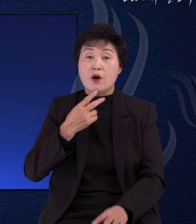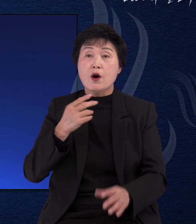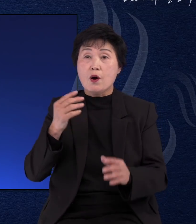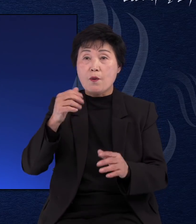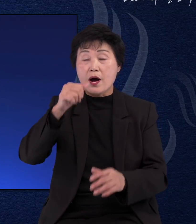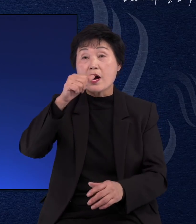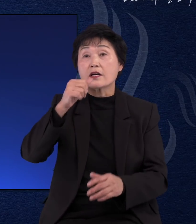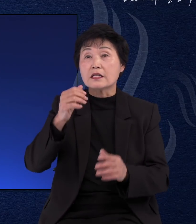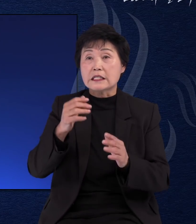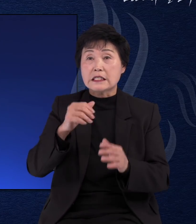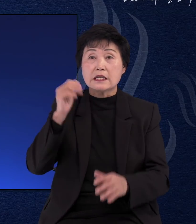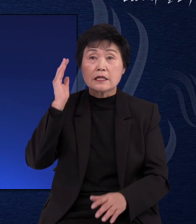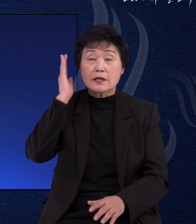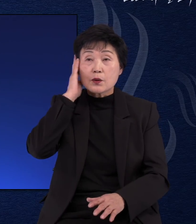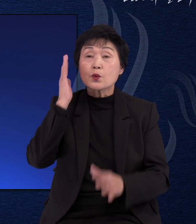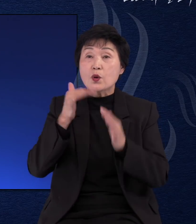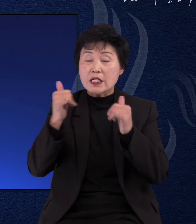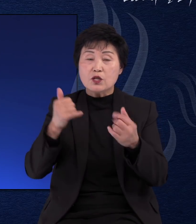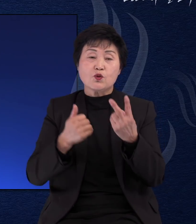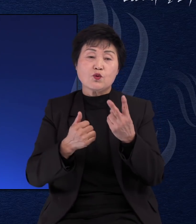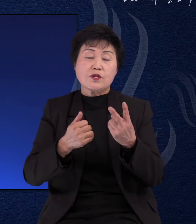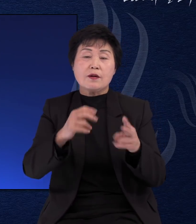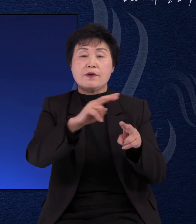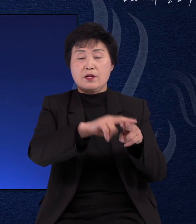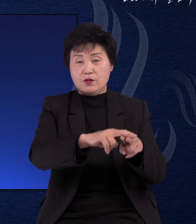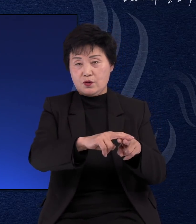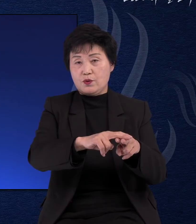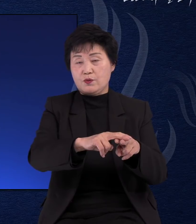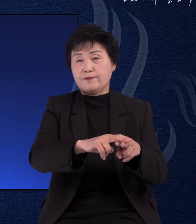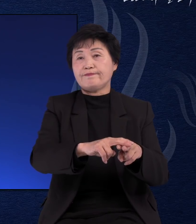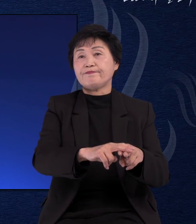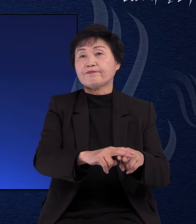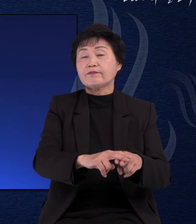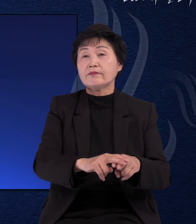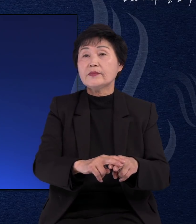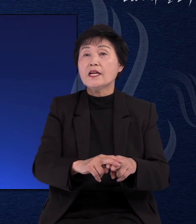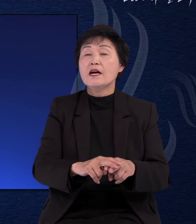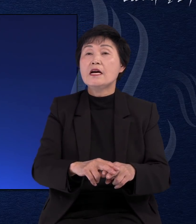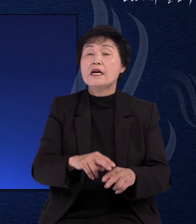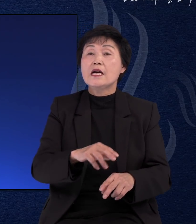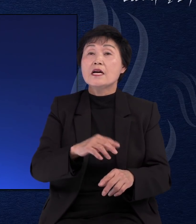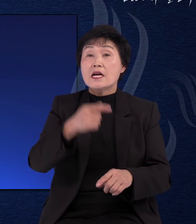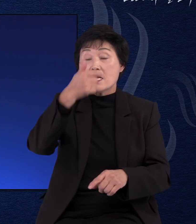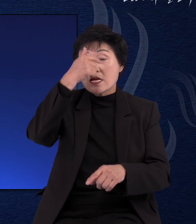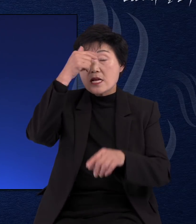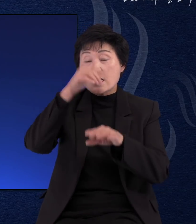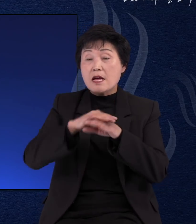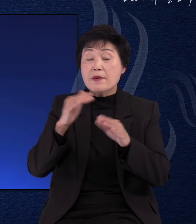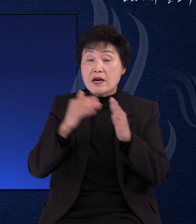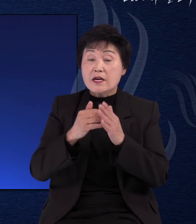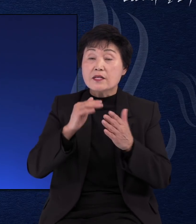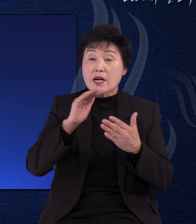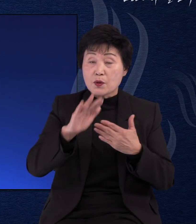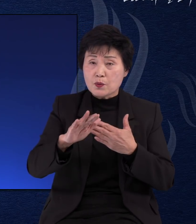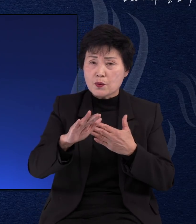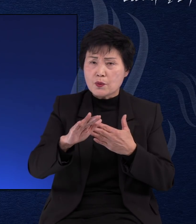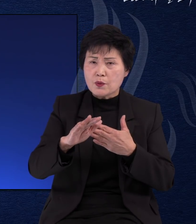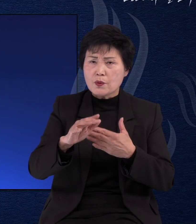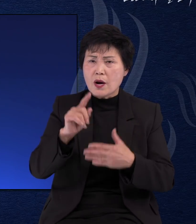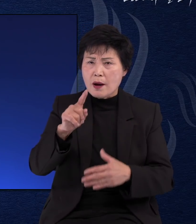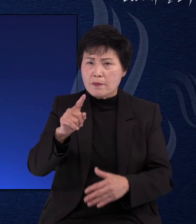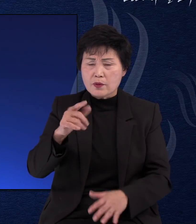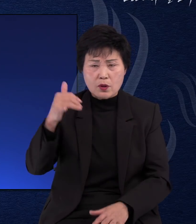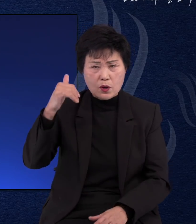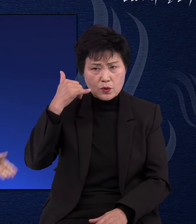잘 이렇게 성찬식을 무사히 마치게 되었습니다. 주일 마치고 울산으로 자취방으로 왔는데 한 번도 전화를 하지 않던 아버지가